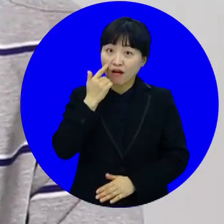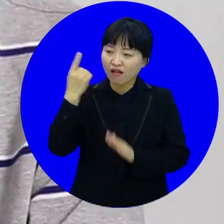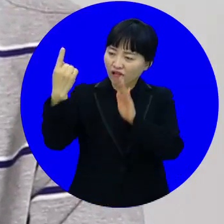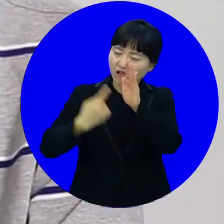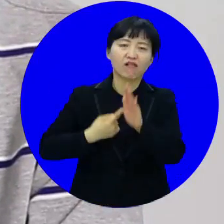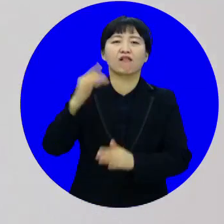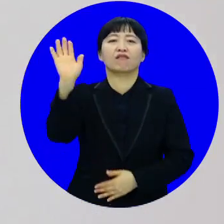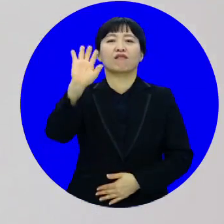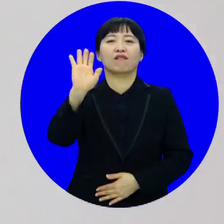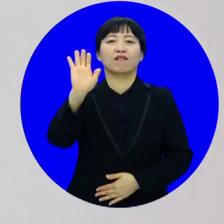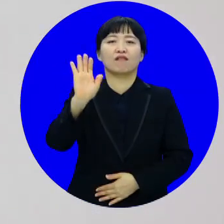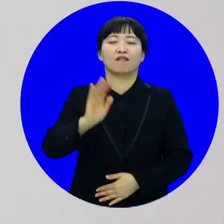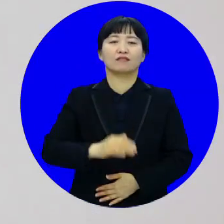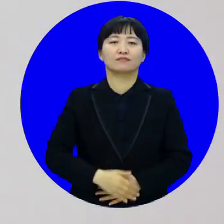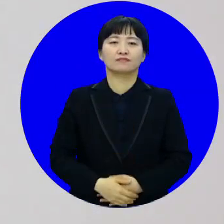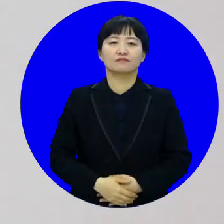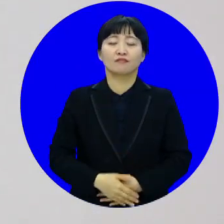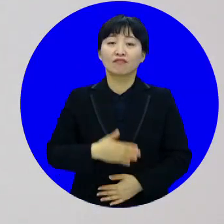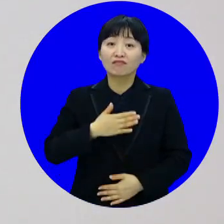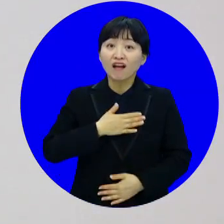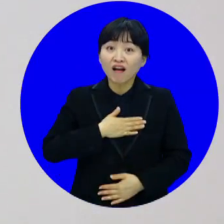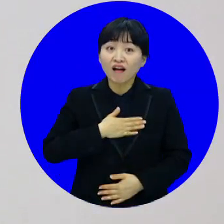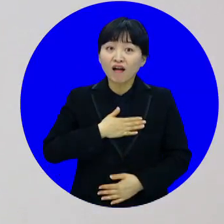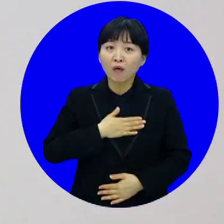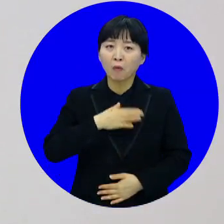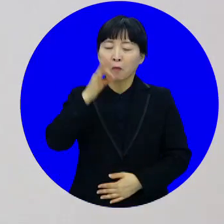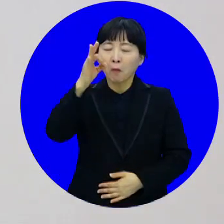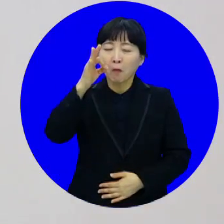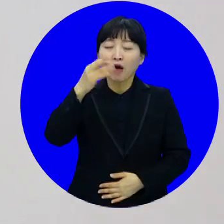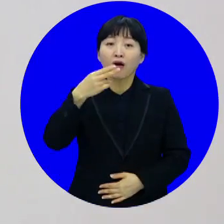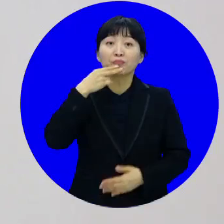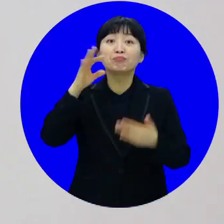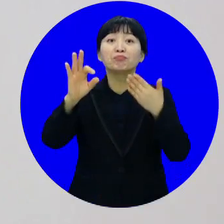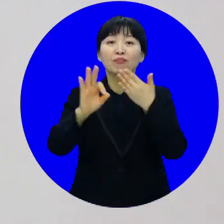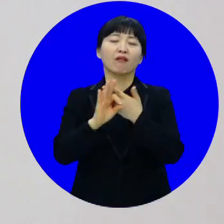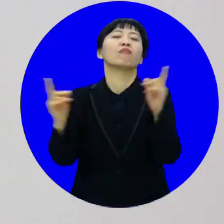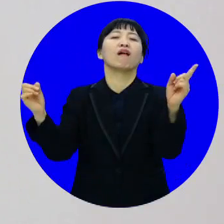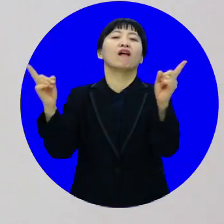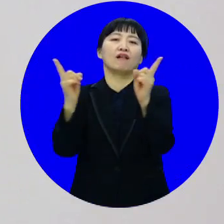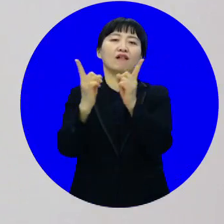찾아주지도 않아요. 저 같은 경우는 돈 떨어지면 만나는데